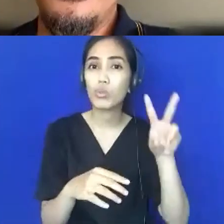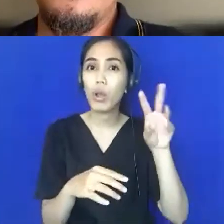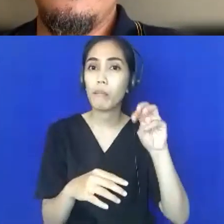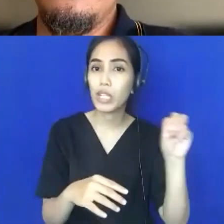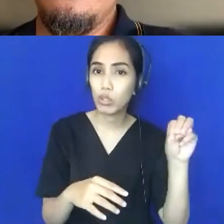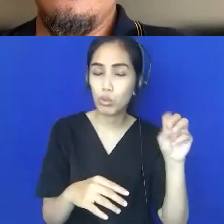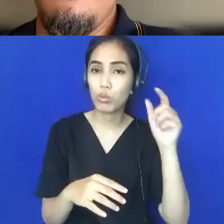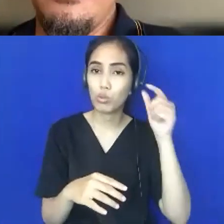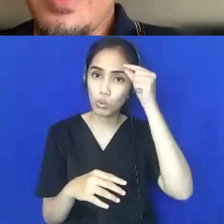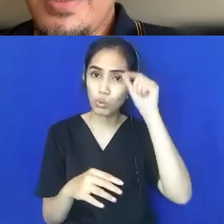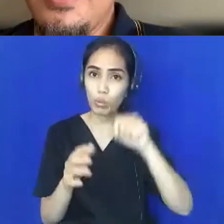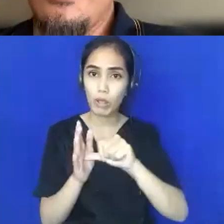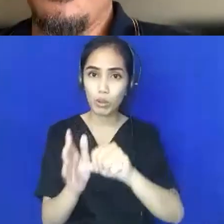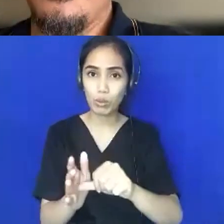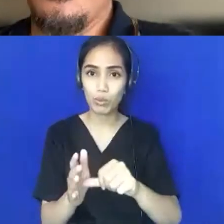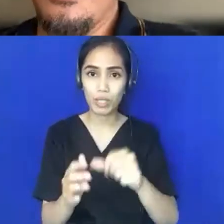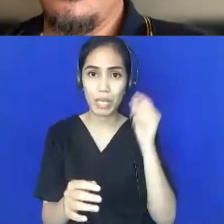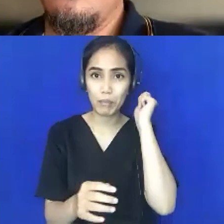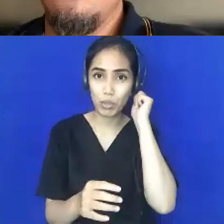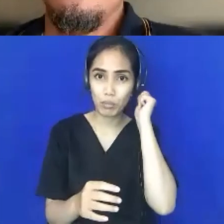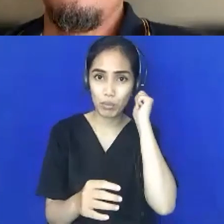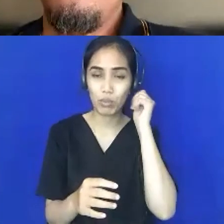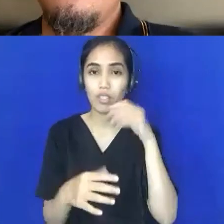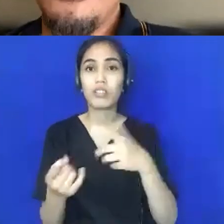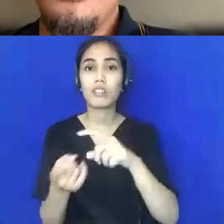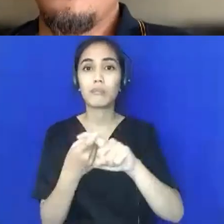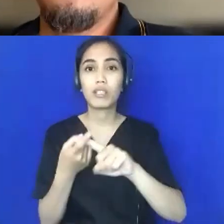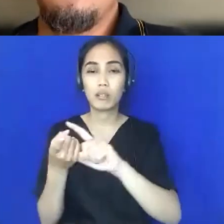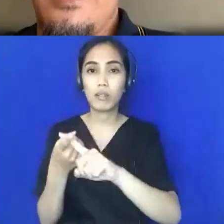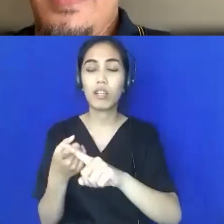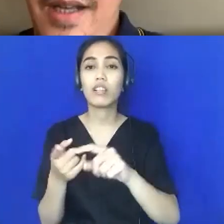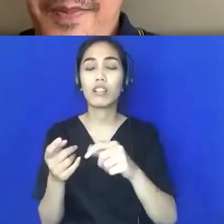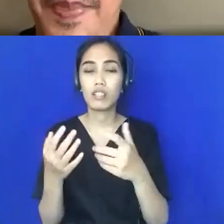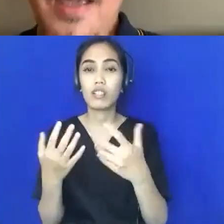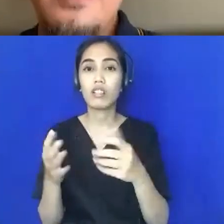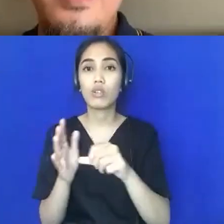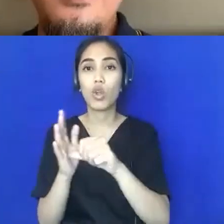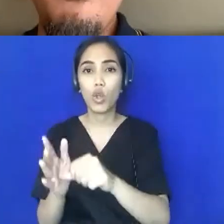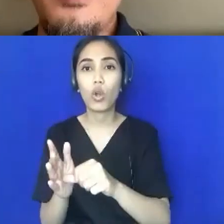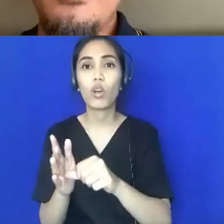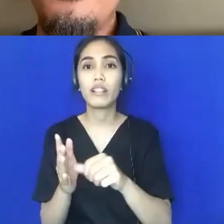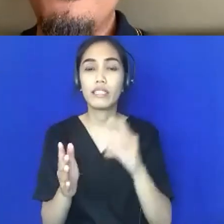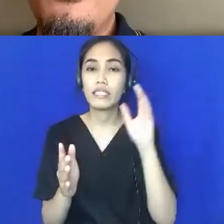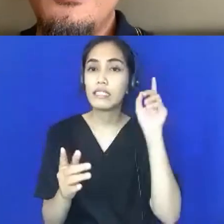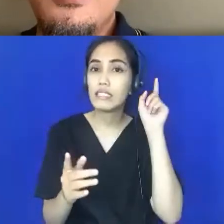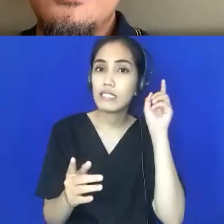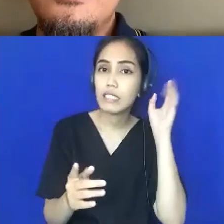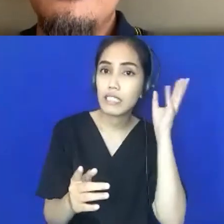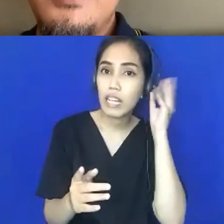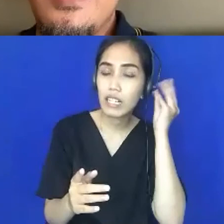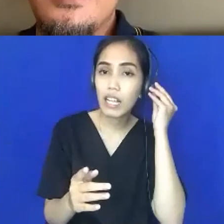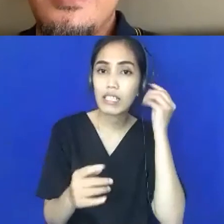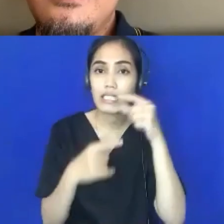yang kedua adalah teman-teman saya sendiri, para laki-laki, tolong dengarkan cerita istri. Istri ini perlu